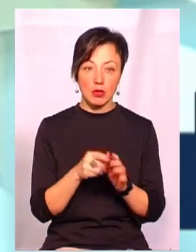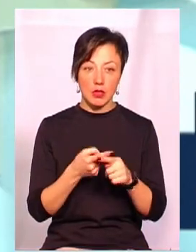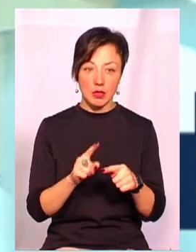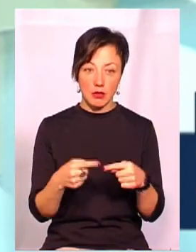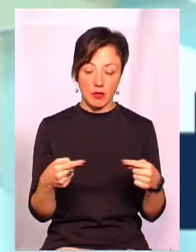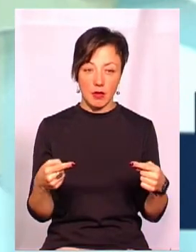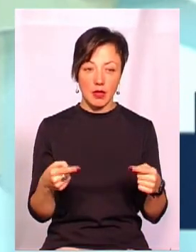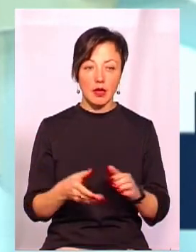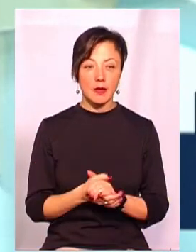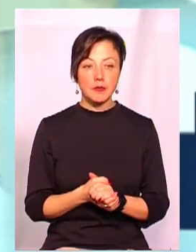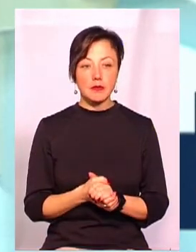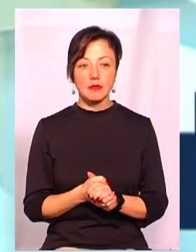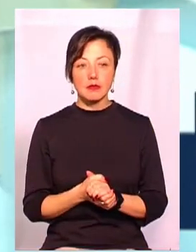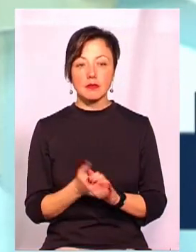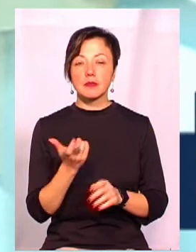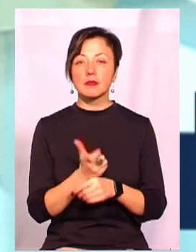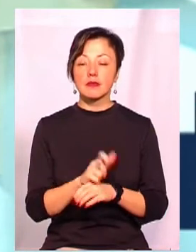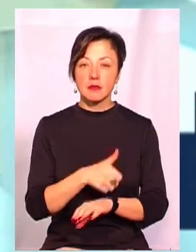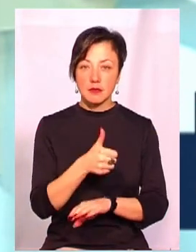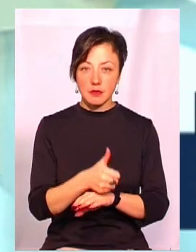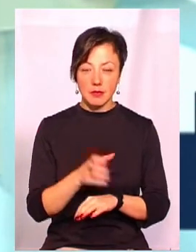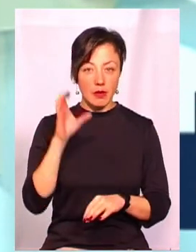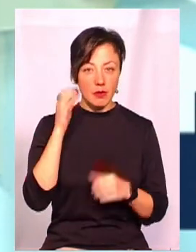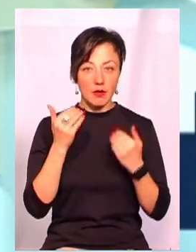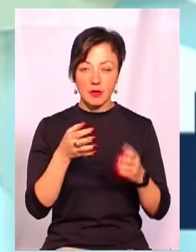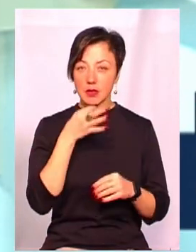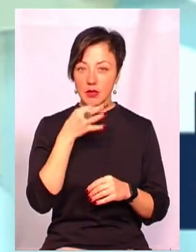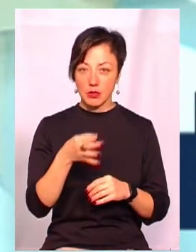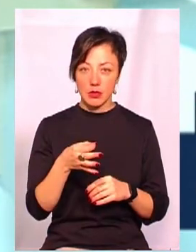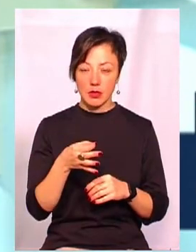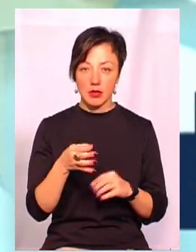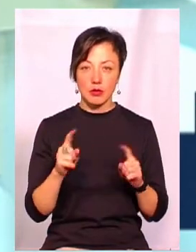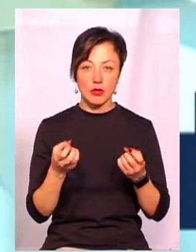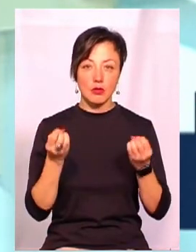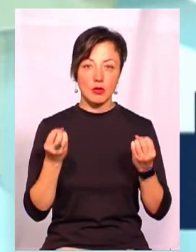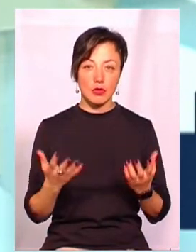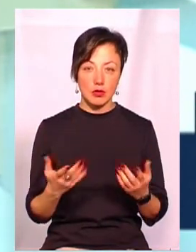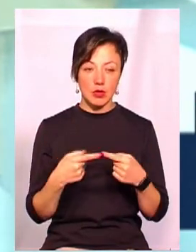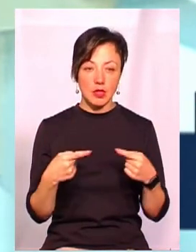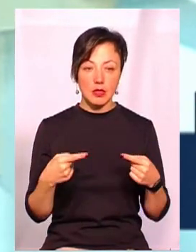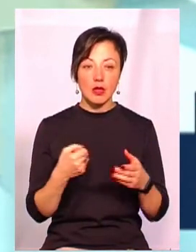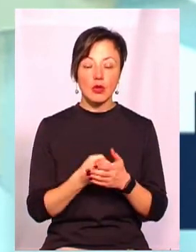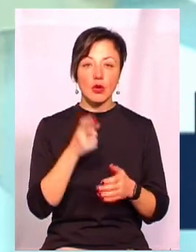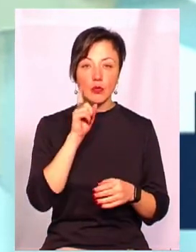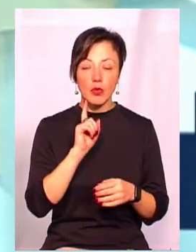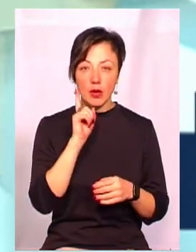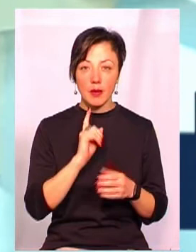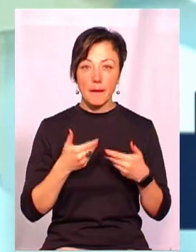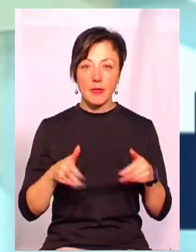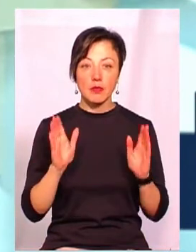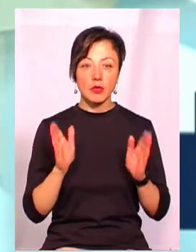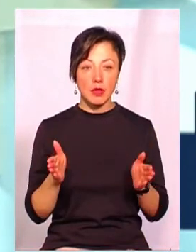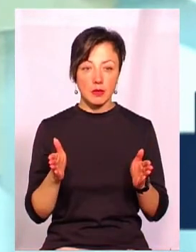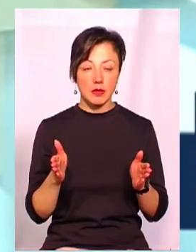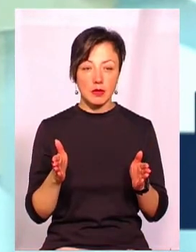товар? І саме найголовніше, слухайте, я вам скажу дуже просту річ. До того часу, допоки ми